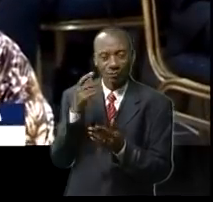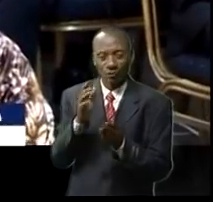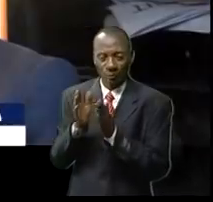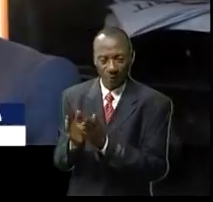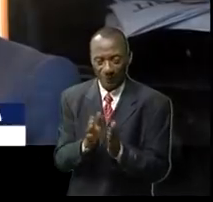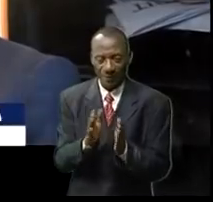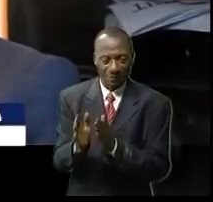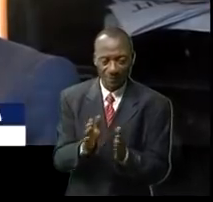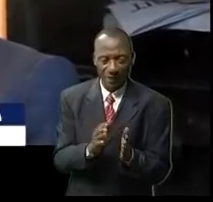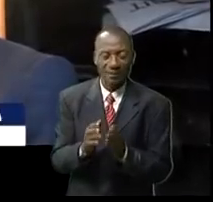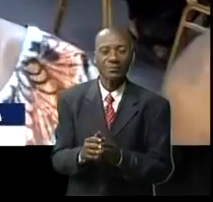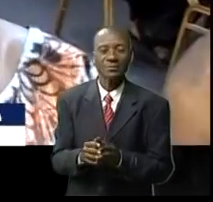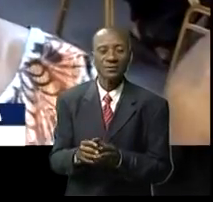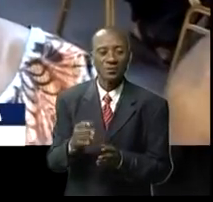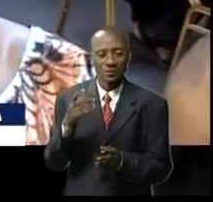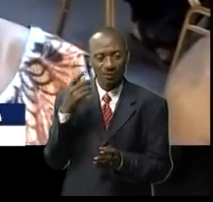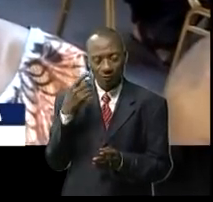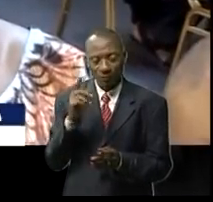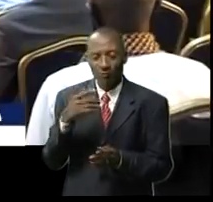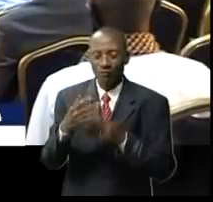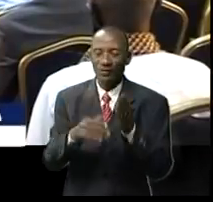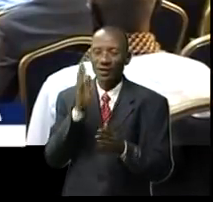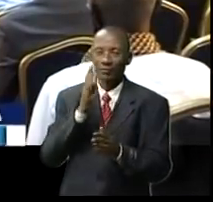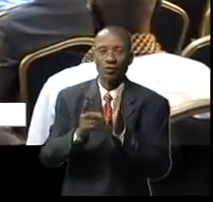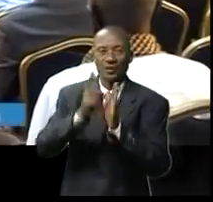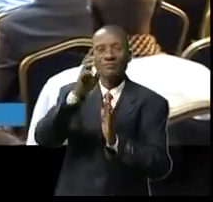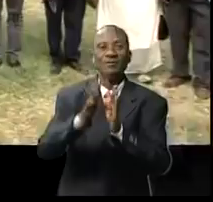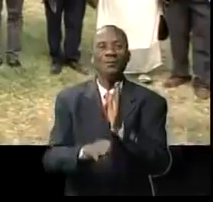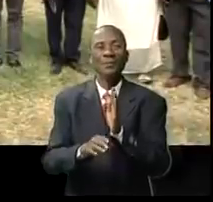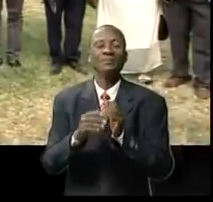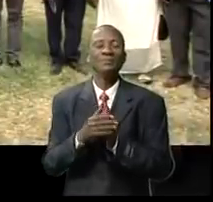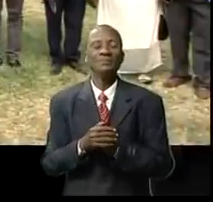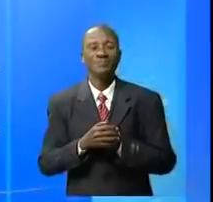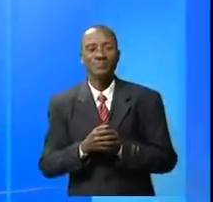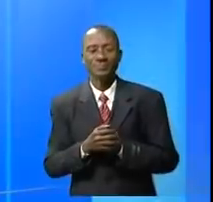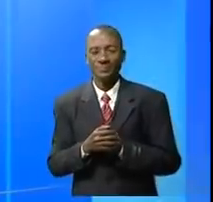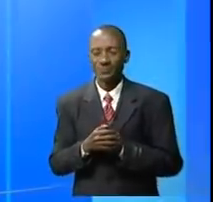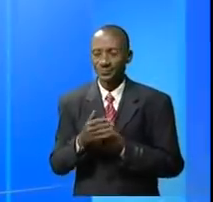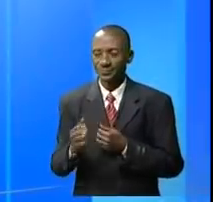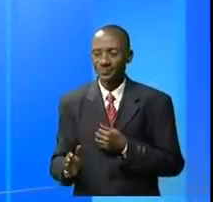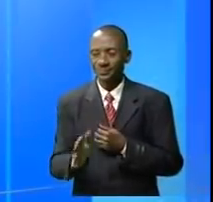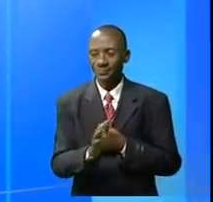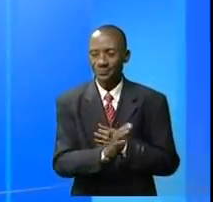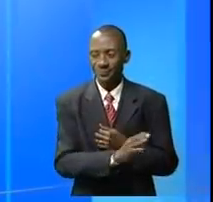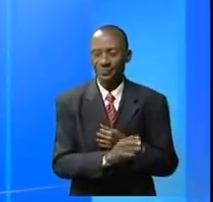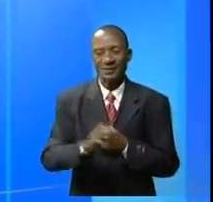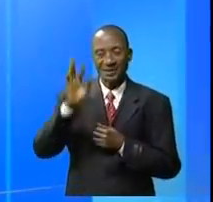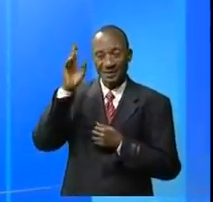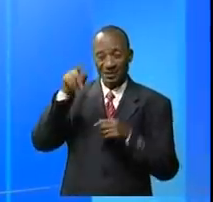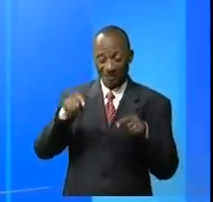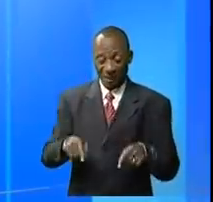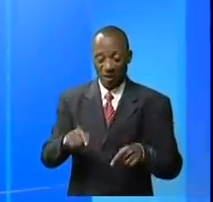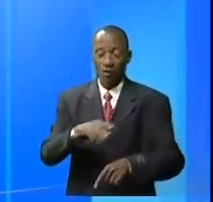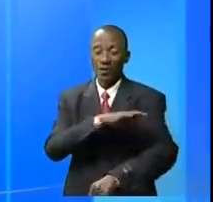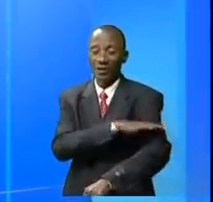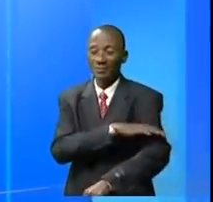partenaires pour obtenir des moyens financiers conséquents pour sa mise en application rapide. Kinshasa est la capitale du pays,